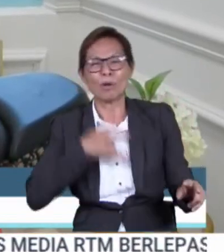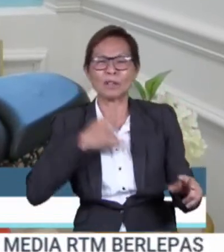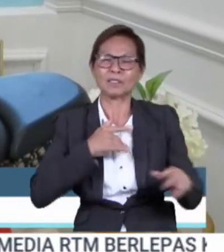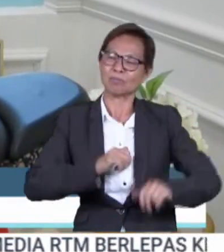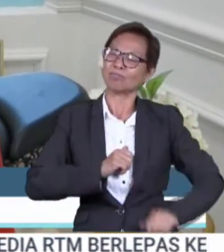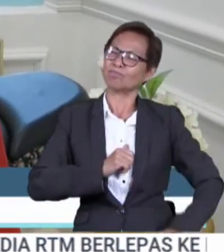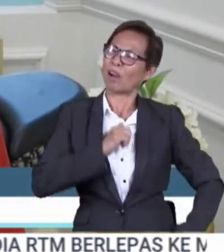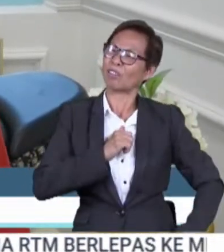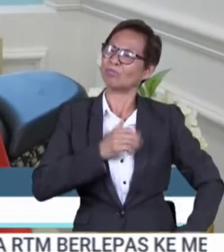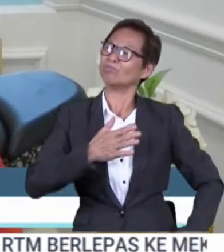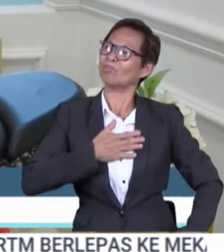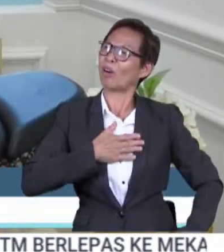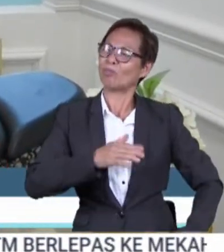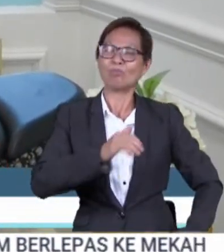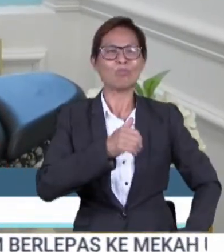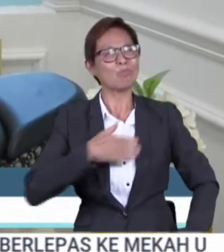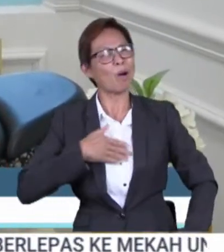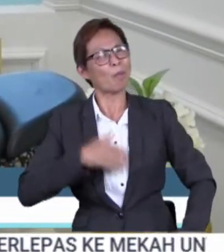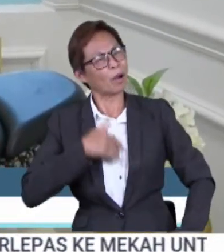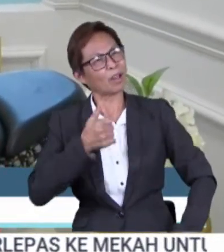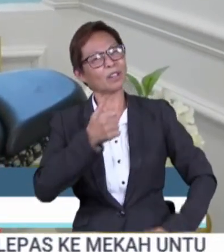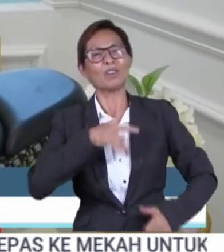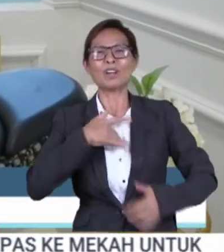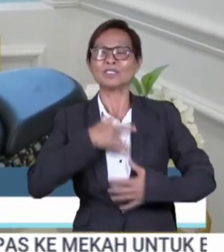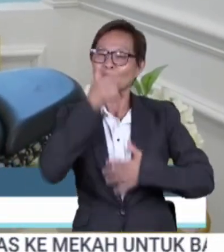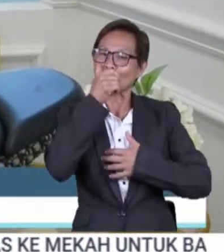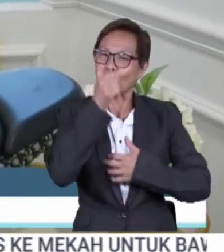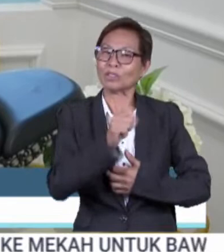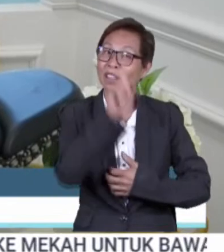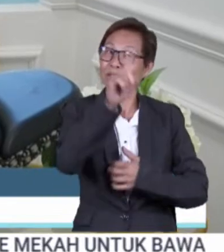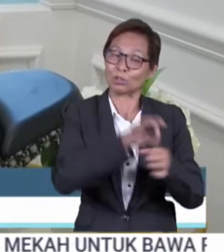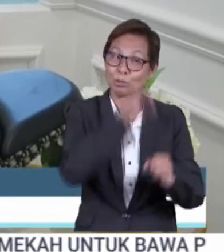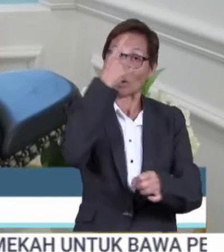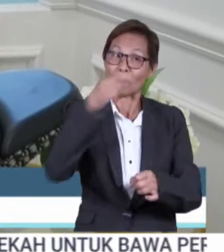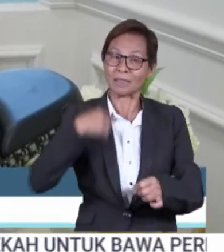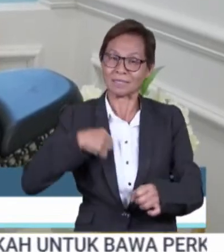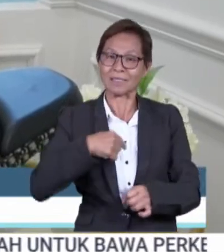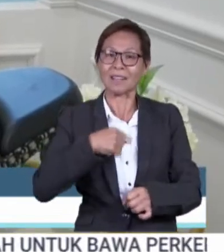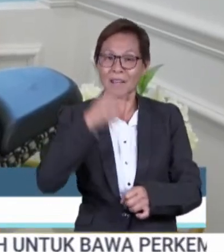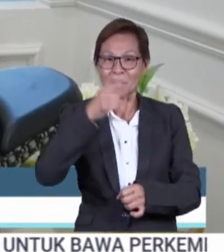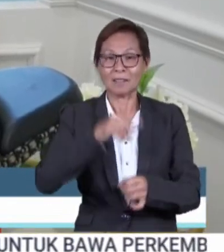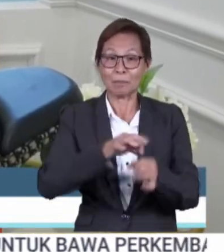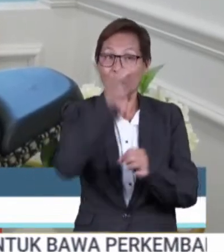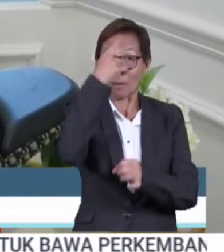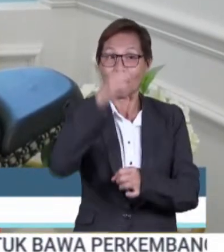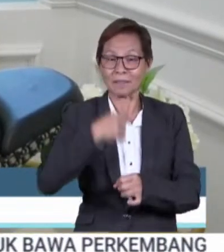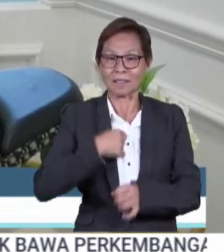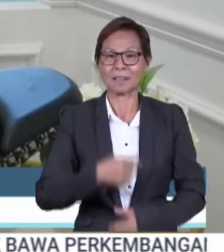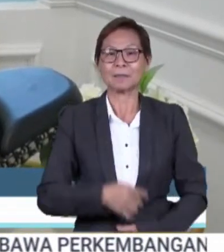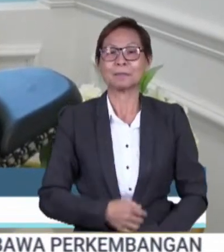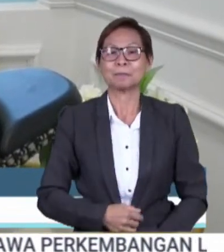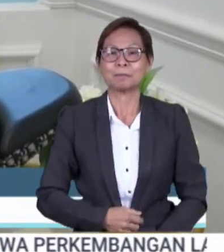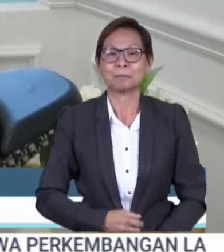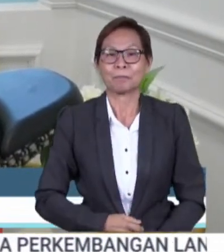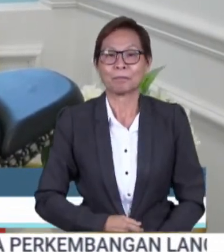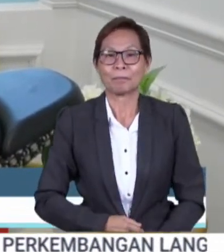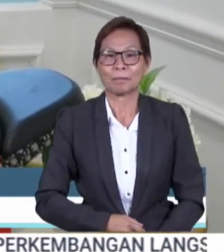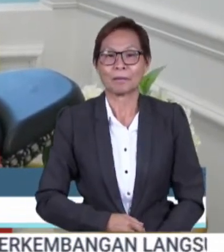bangga. Bangga dan rasa teruja dan rasa macam itu satu semangat bagi saya. Macam untuk